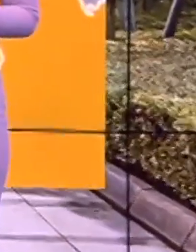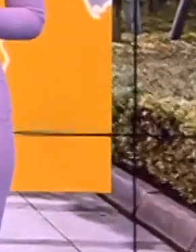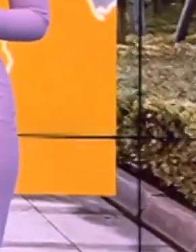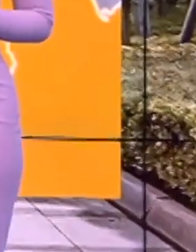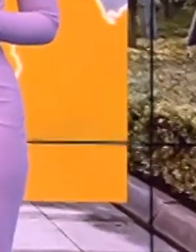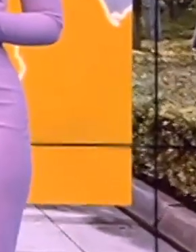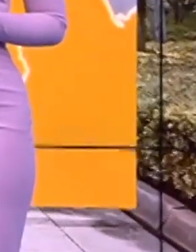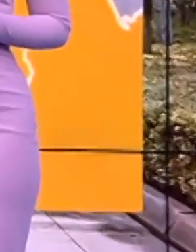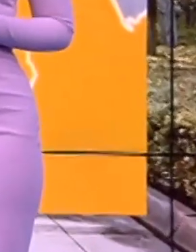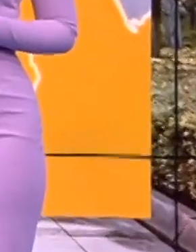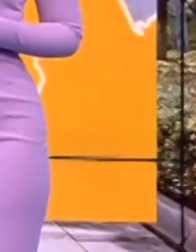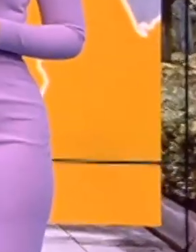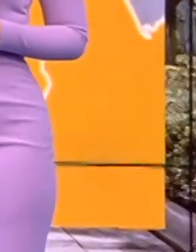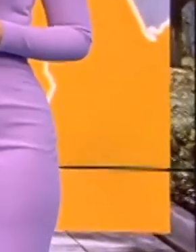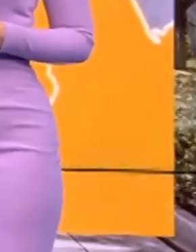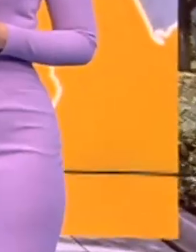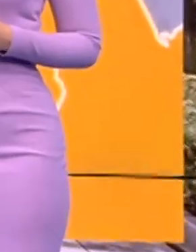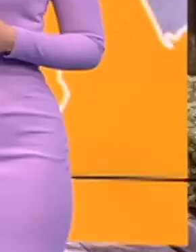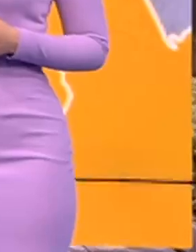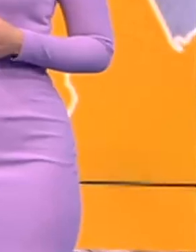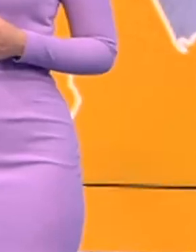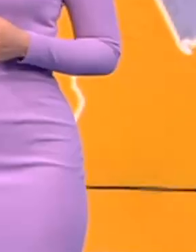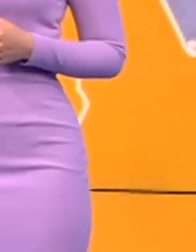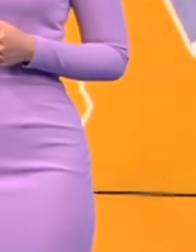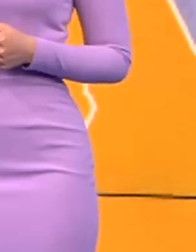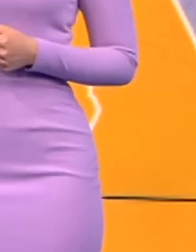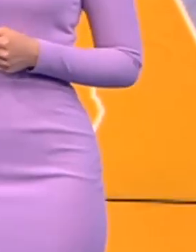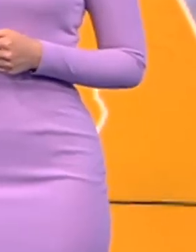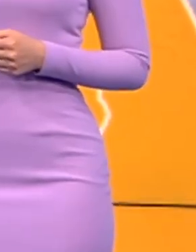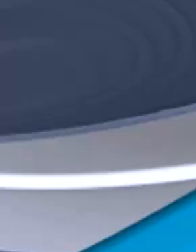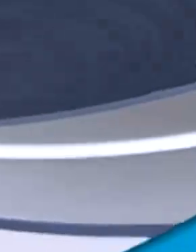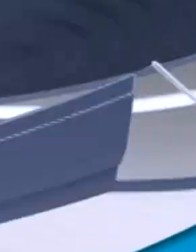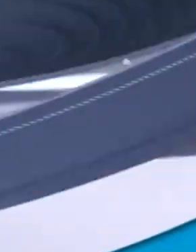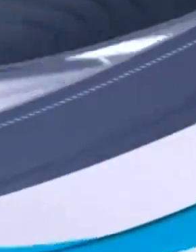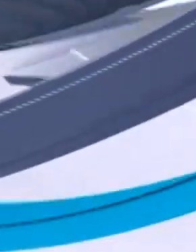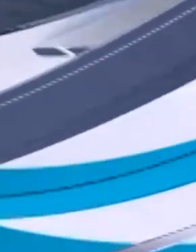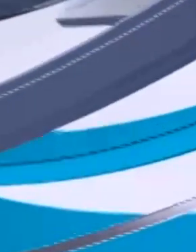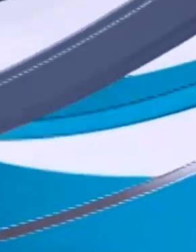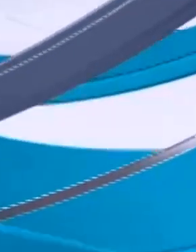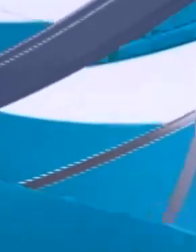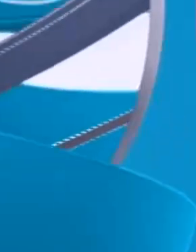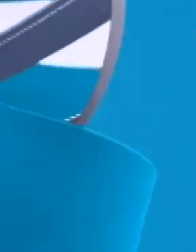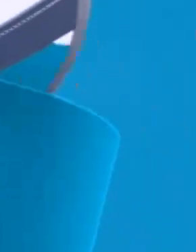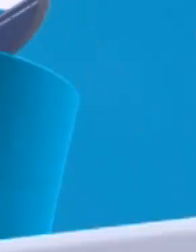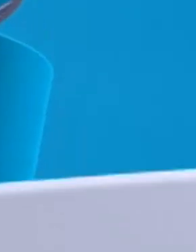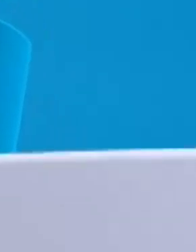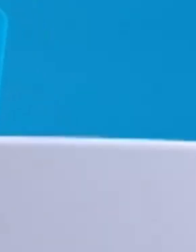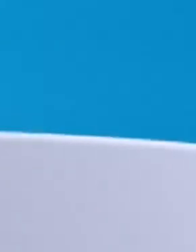ауа райы құбылса да, көңіл күйіңіз бұзылмасын.